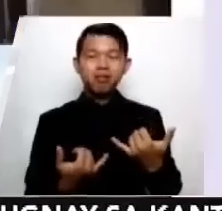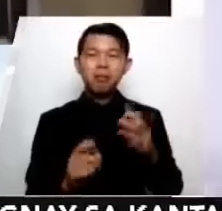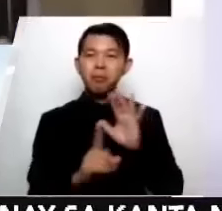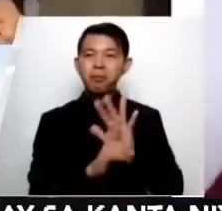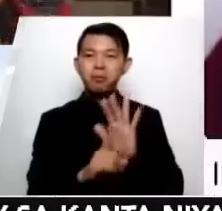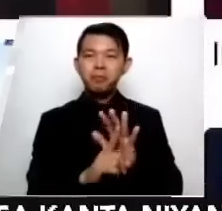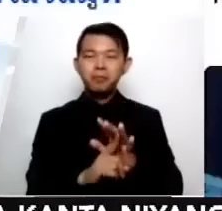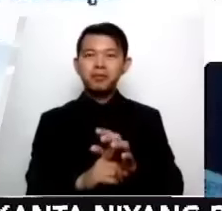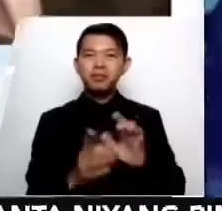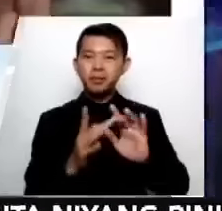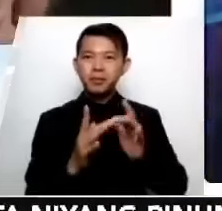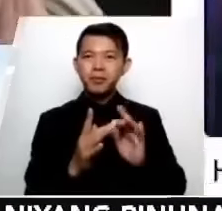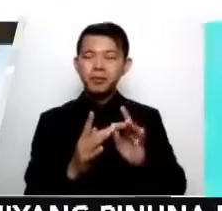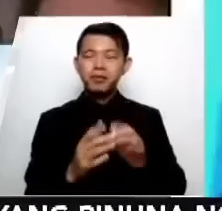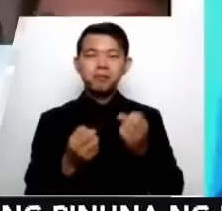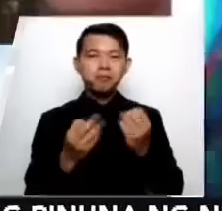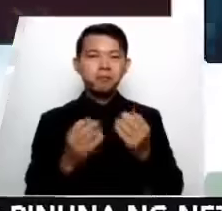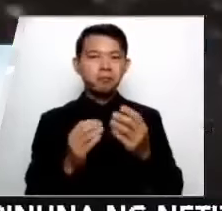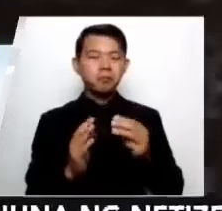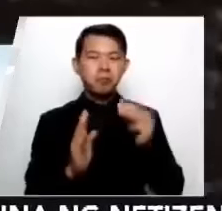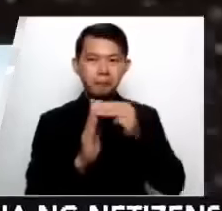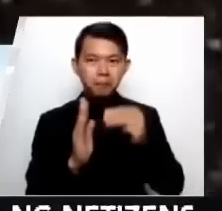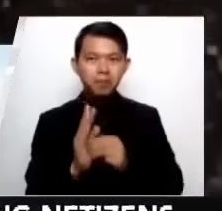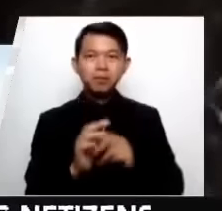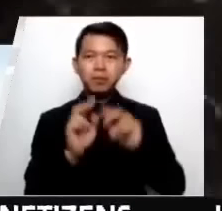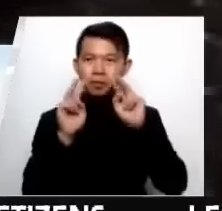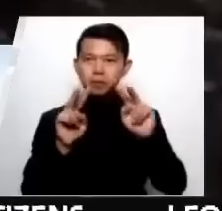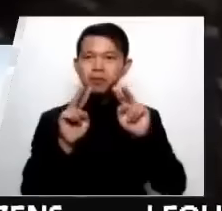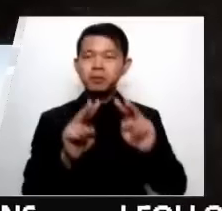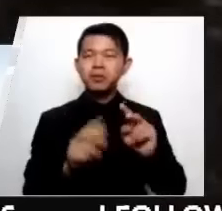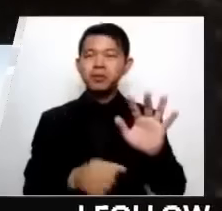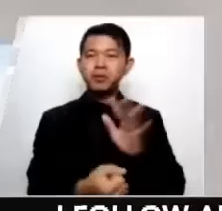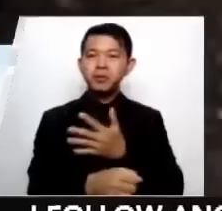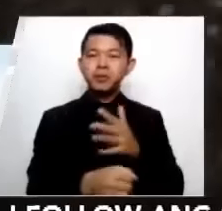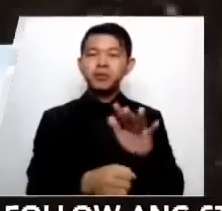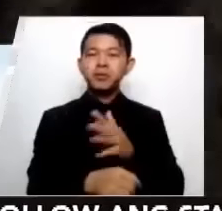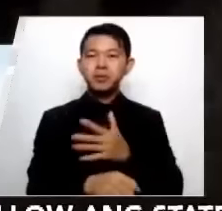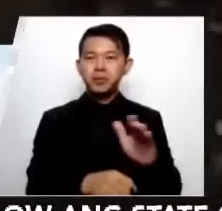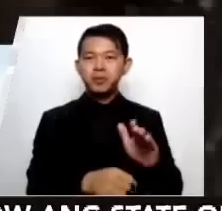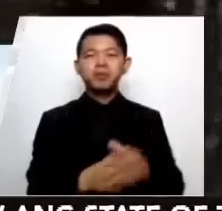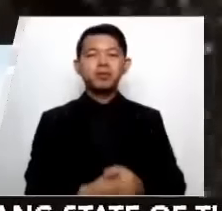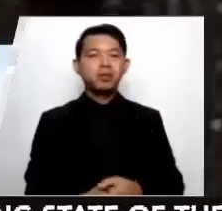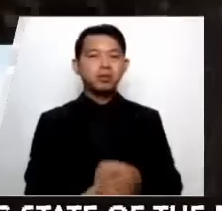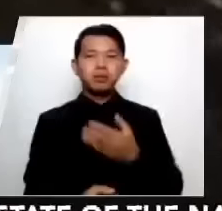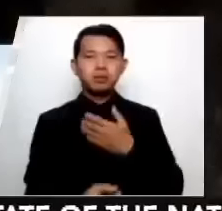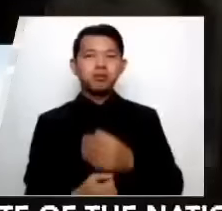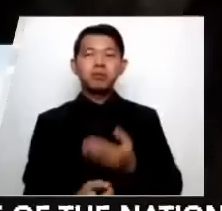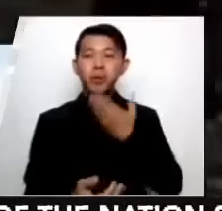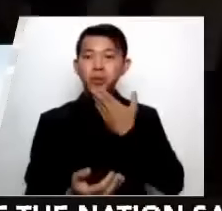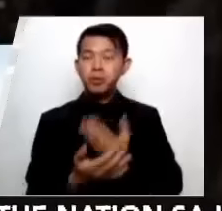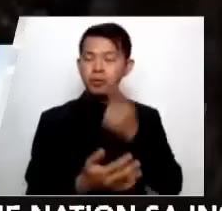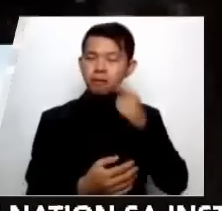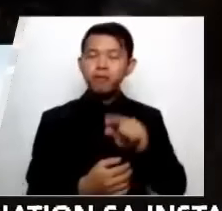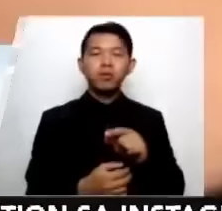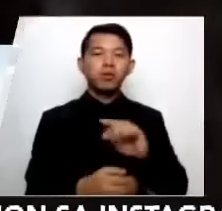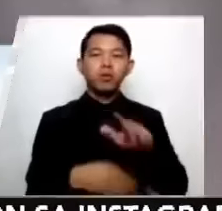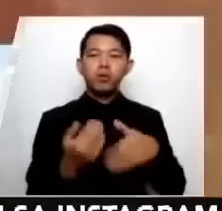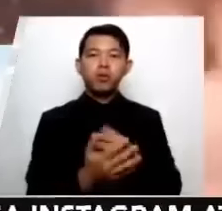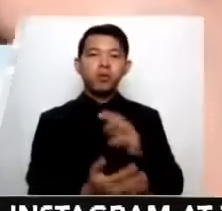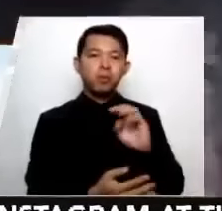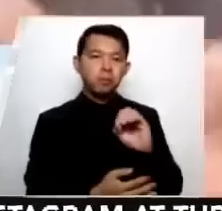ang views at likes sa kanyang mga kanta. Malaking bagay raw para sa mga Moro singers na hirap mabigyang pansin sa music